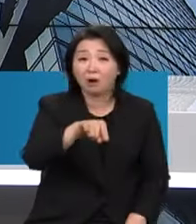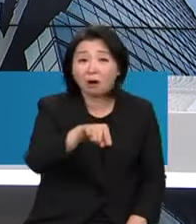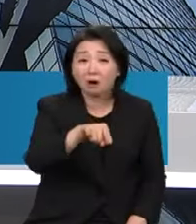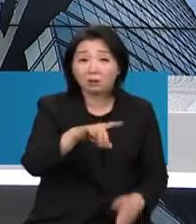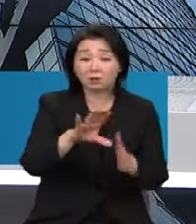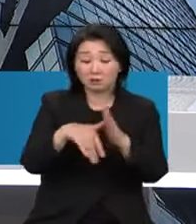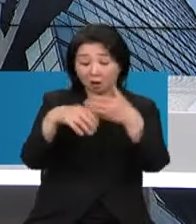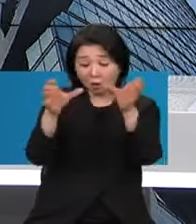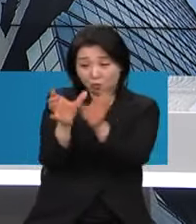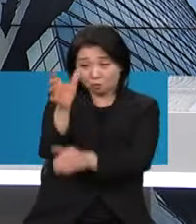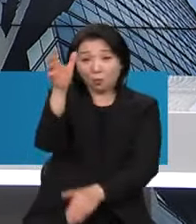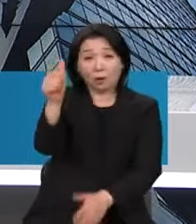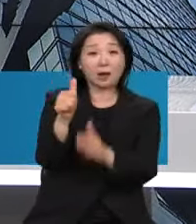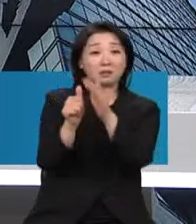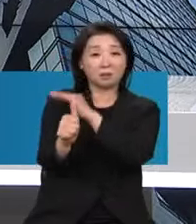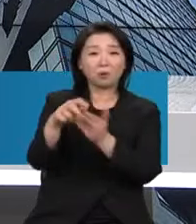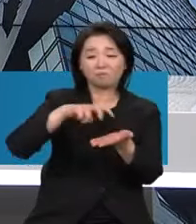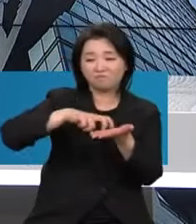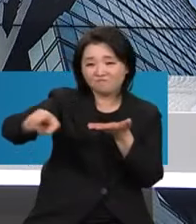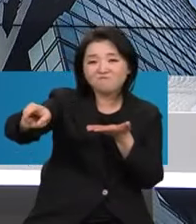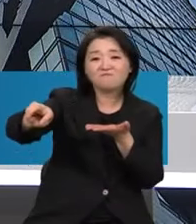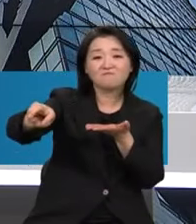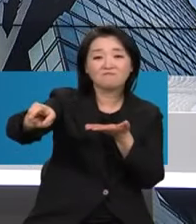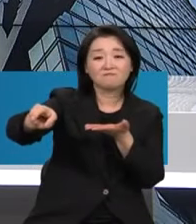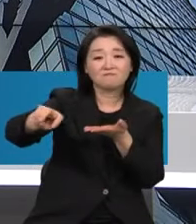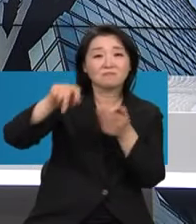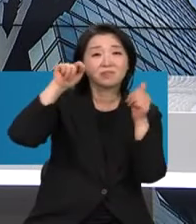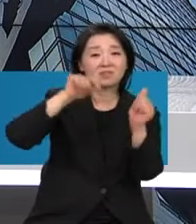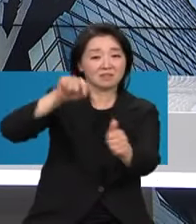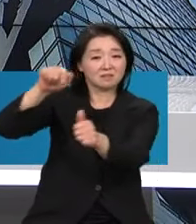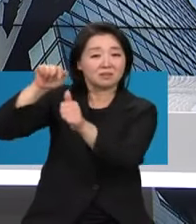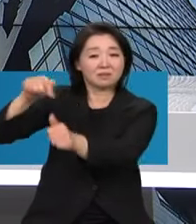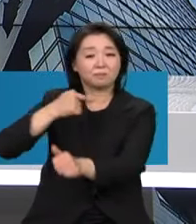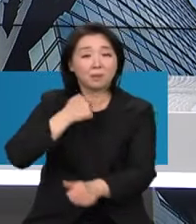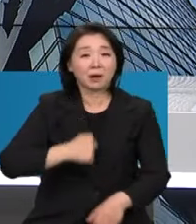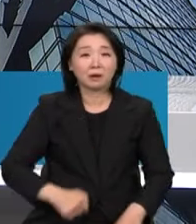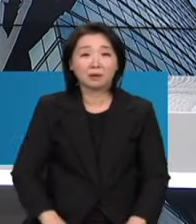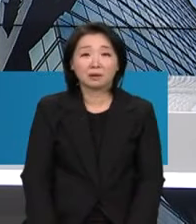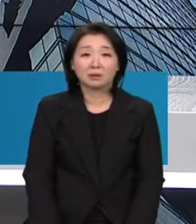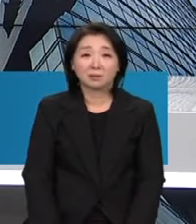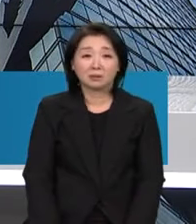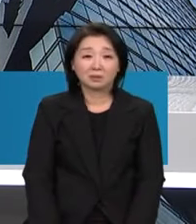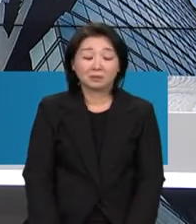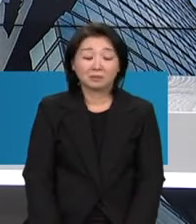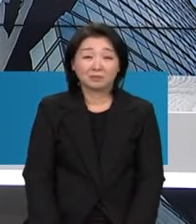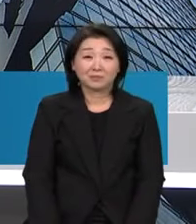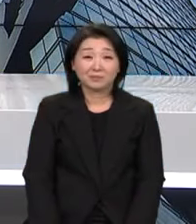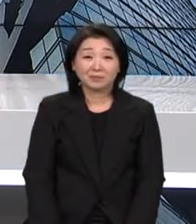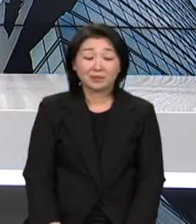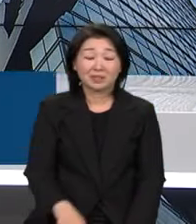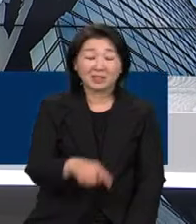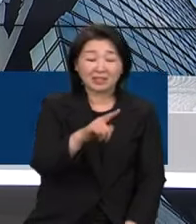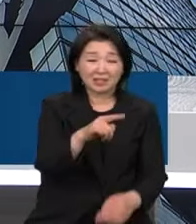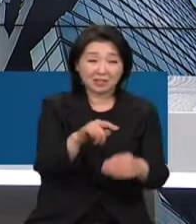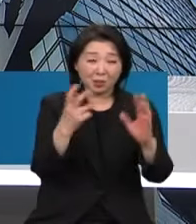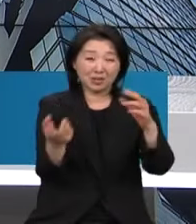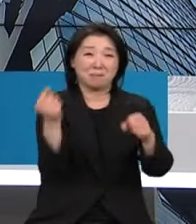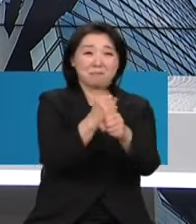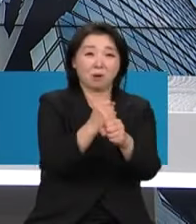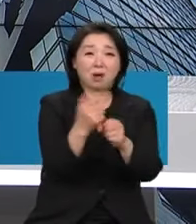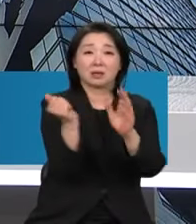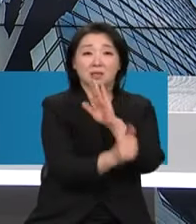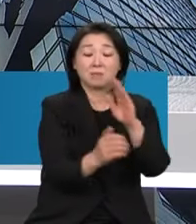대주주일가 대표에게 문자 메시지로 여러 지시를 내렸습니다 아 자신의 복권이 실패하자 고문